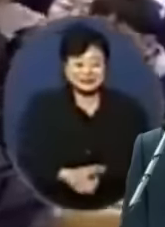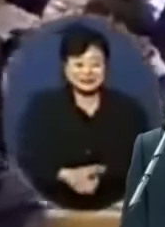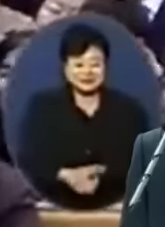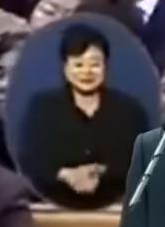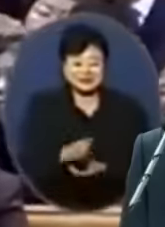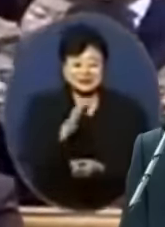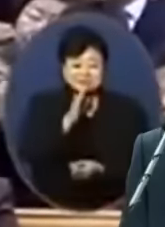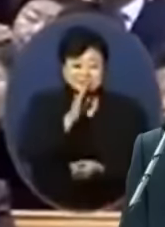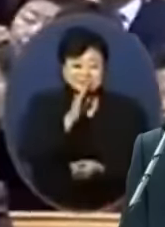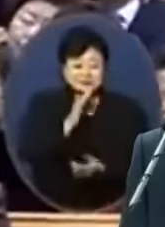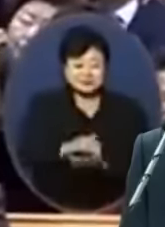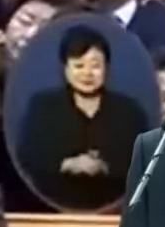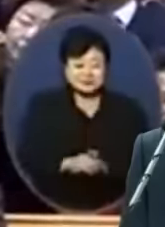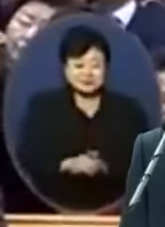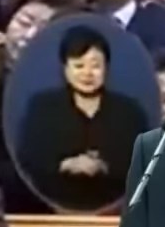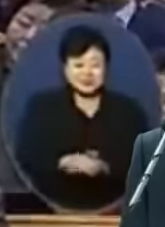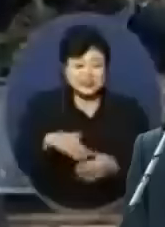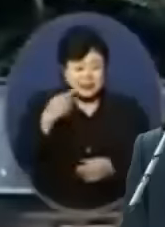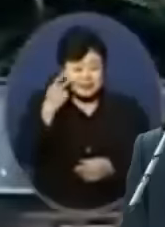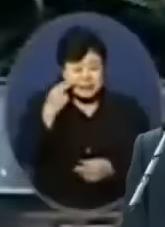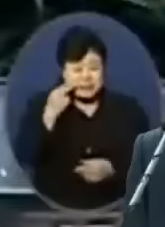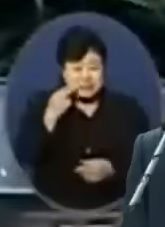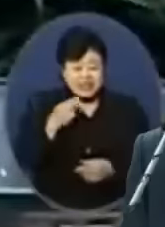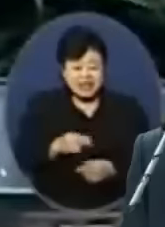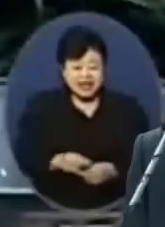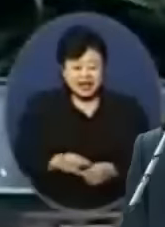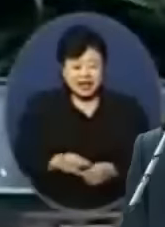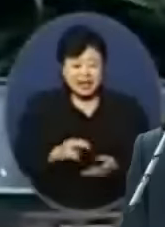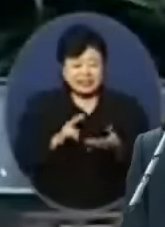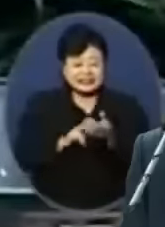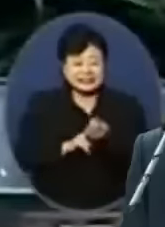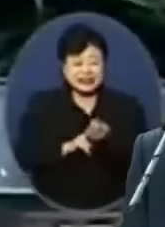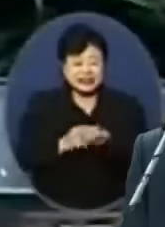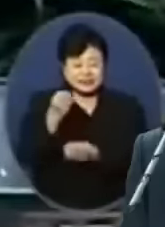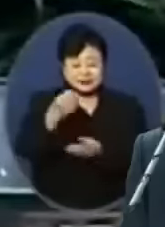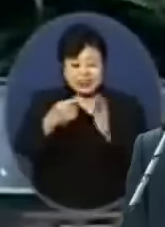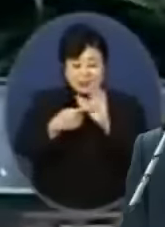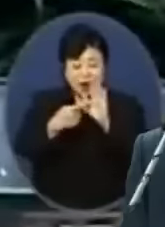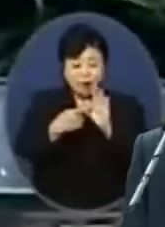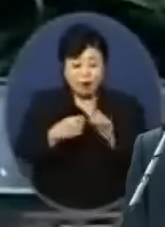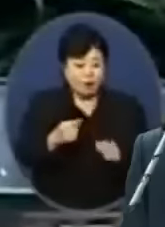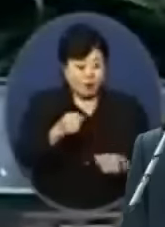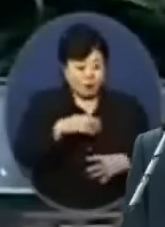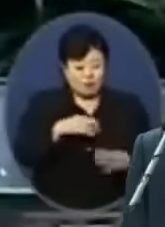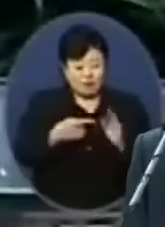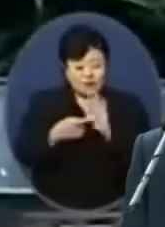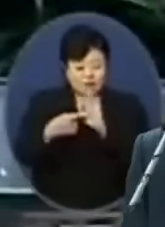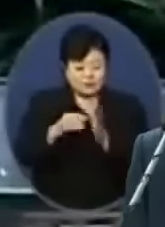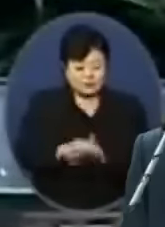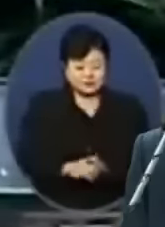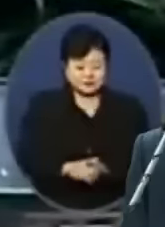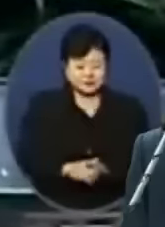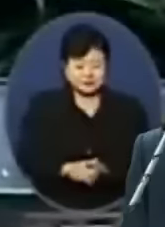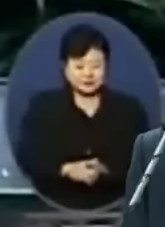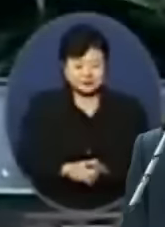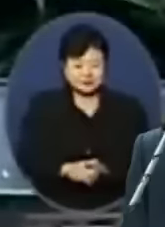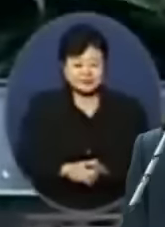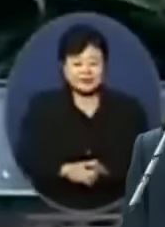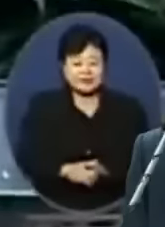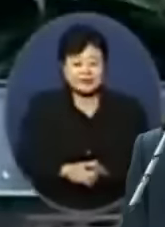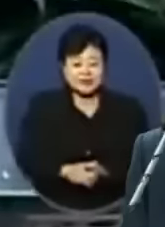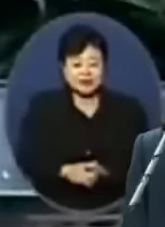그래서 온전히 귀가 생겼어. 남미가 그 기사를 지문에 내고 굉장히 떠들썩했었습니다. 그러면서 그가 나보고